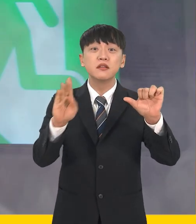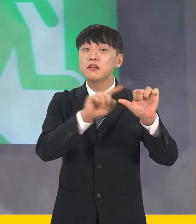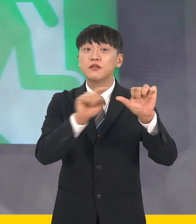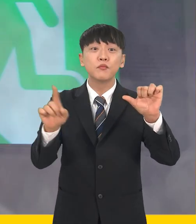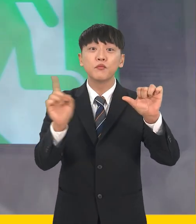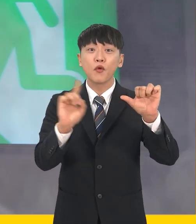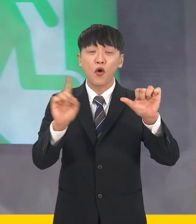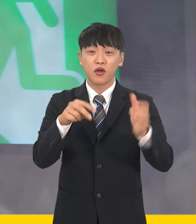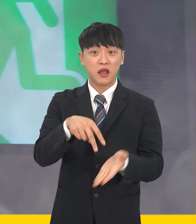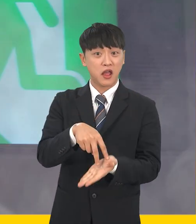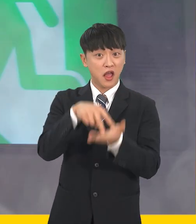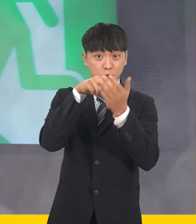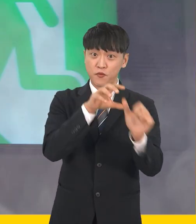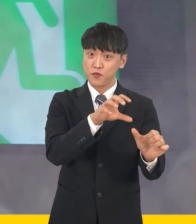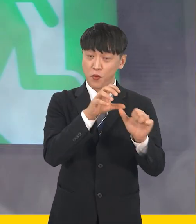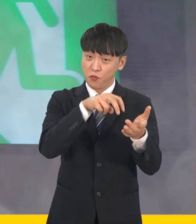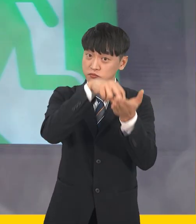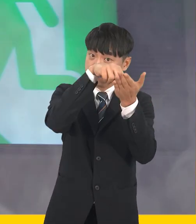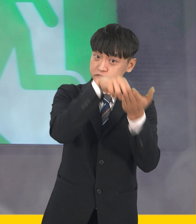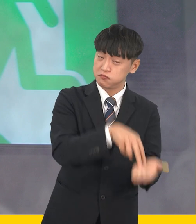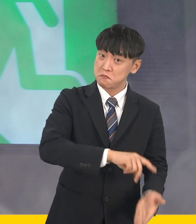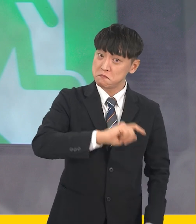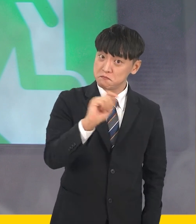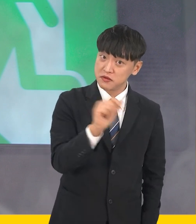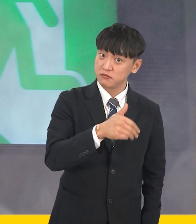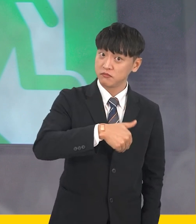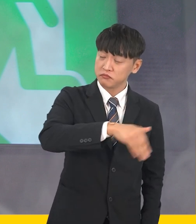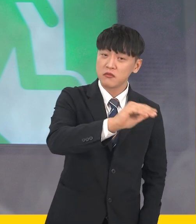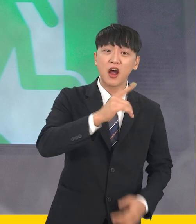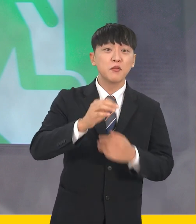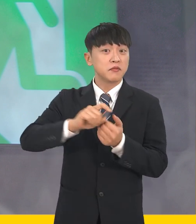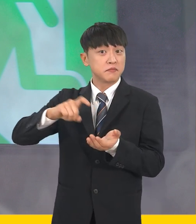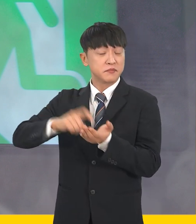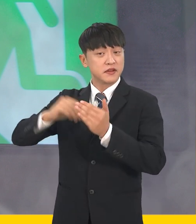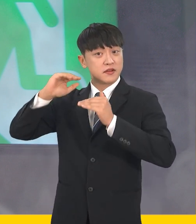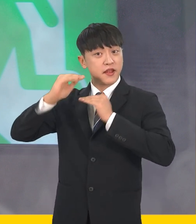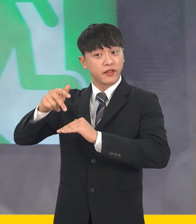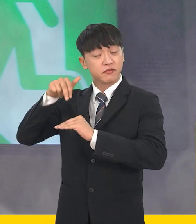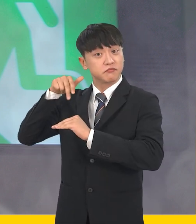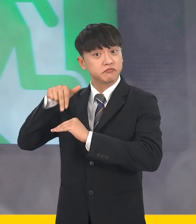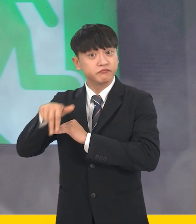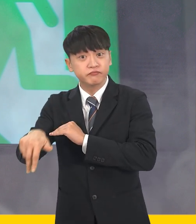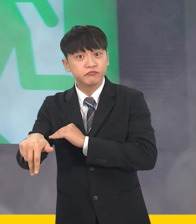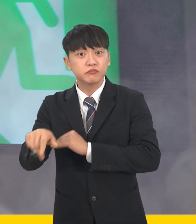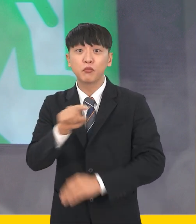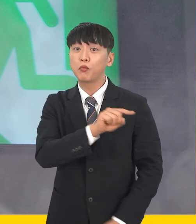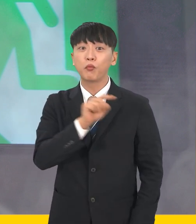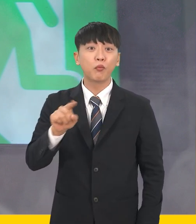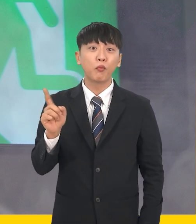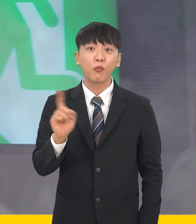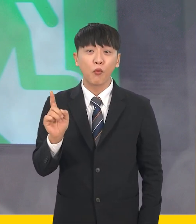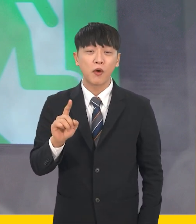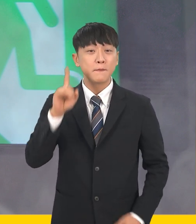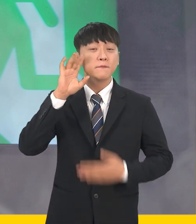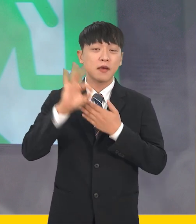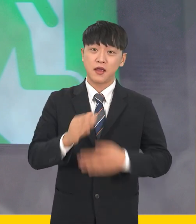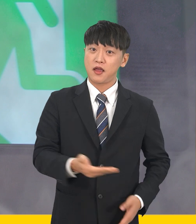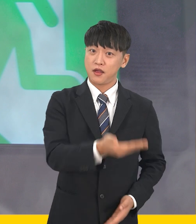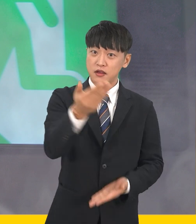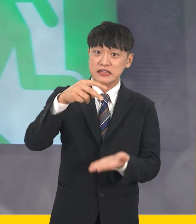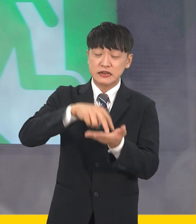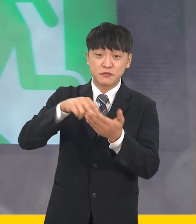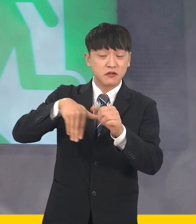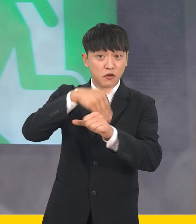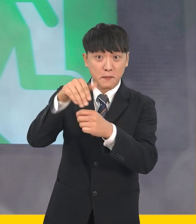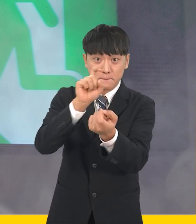성공했을까요? 엘리베이터를 이용해 빠르게 내려갔을까요? 아니면 비상구 계단으로 이동했을까요? 그리고 여러분이